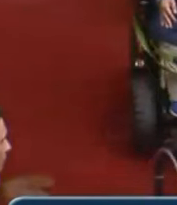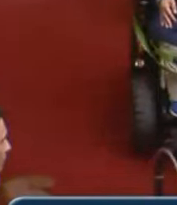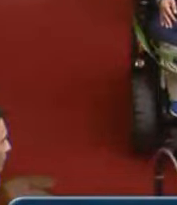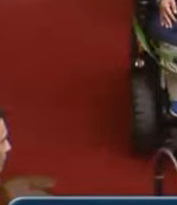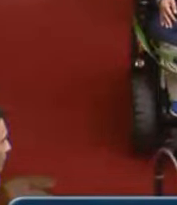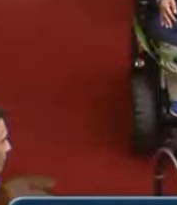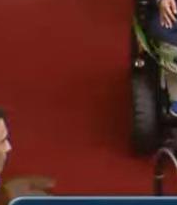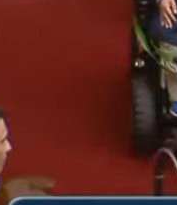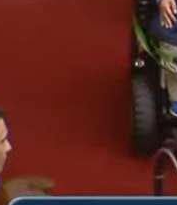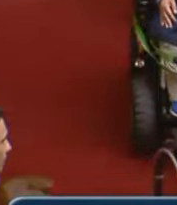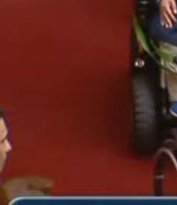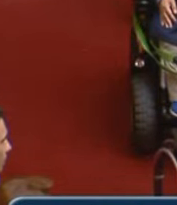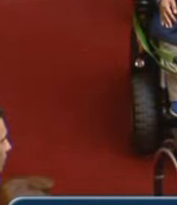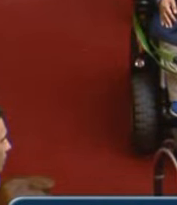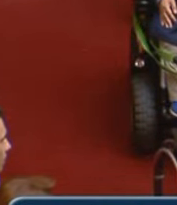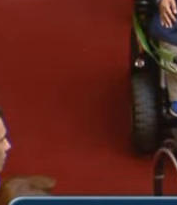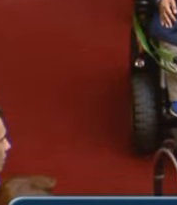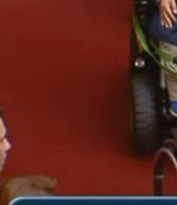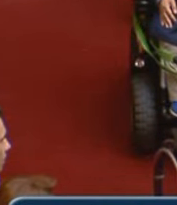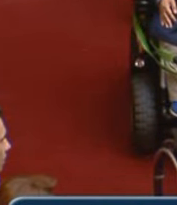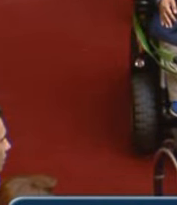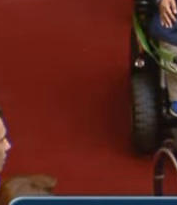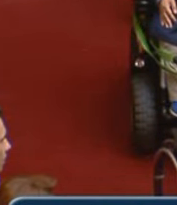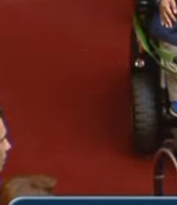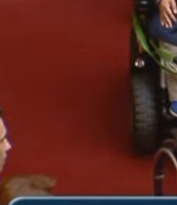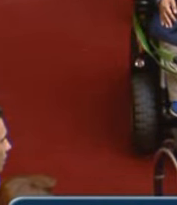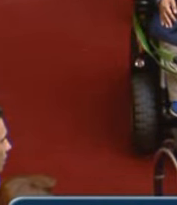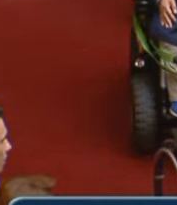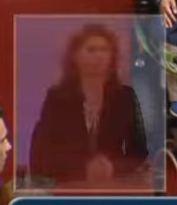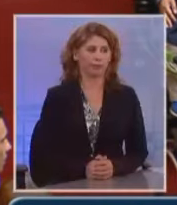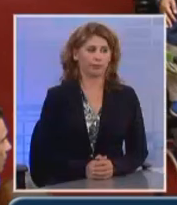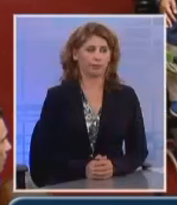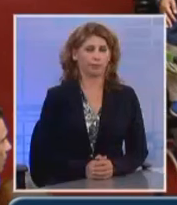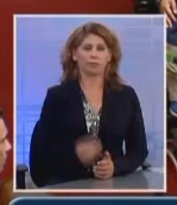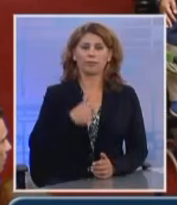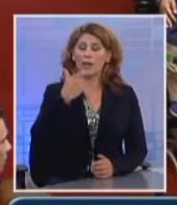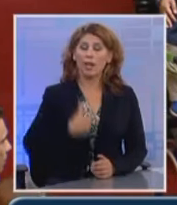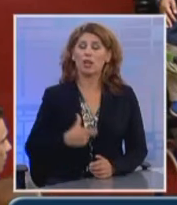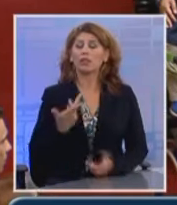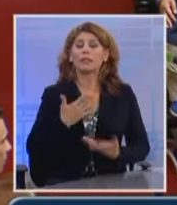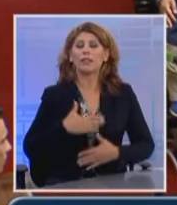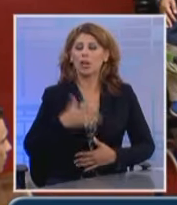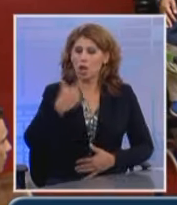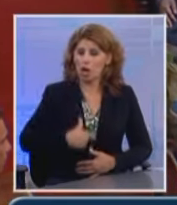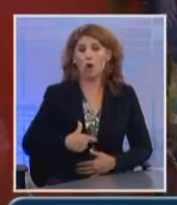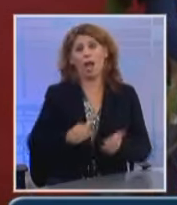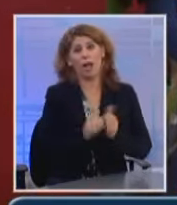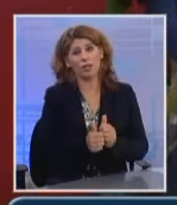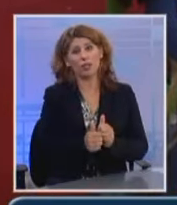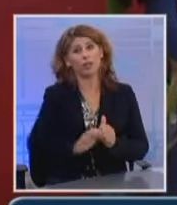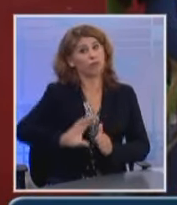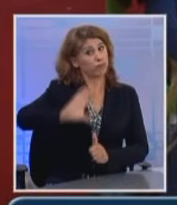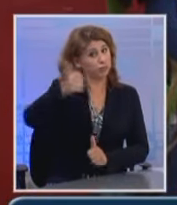Συγγνώμη λίγο. Αυτό που θα ήθελα εγώ, σαν αθλήτρια και σαν πρωταθλήτρια, είναι να σας